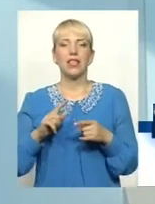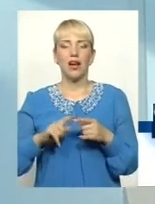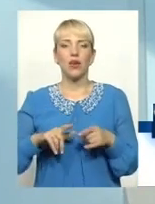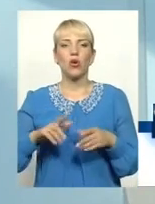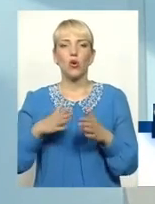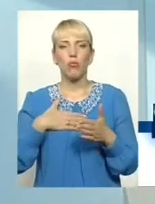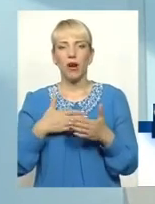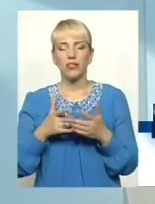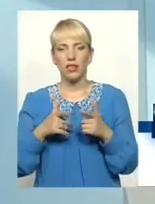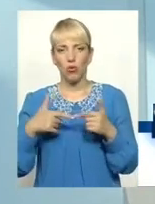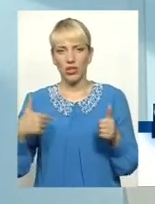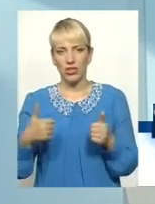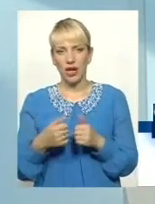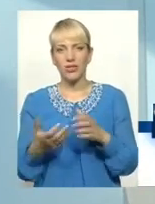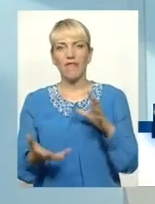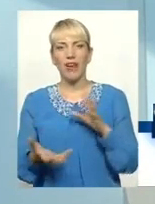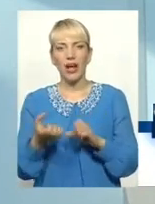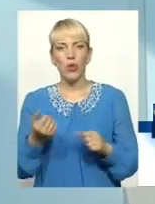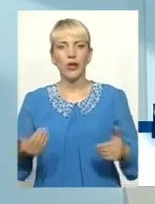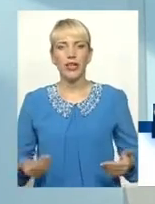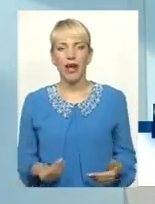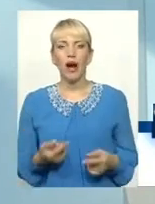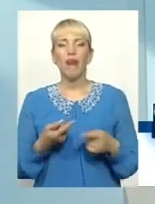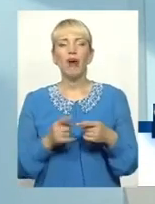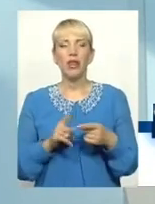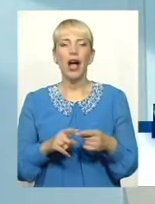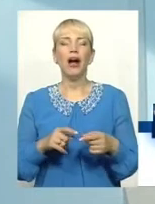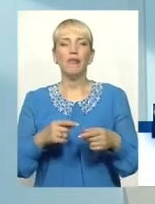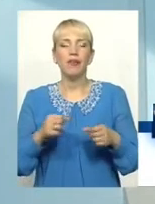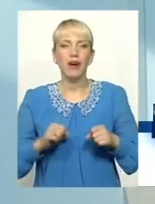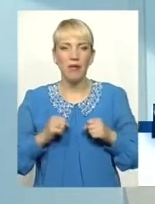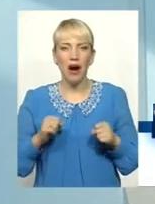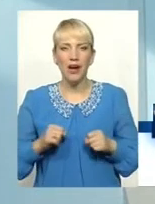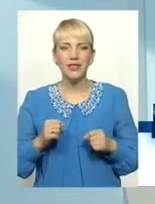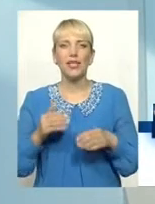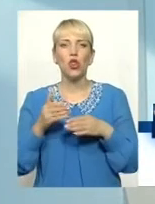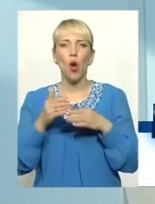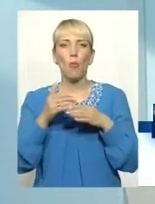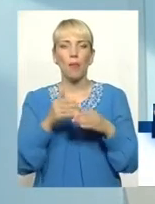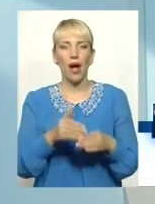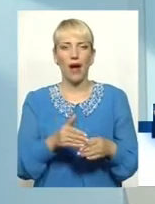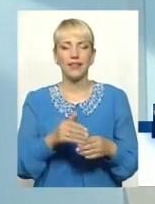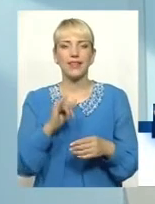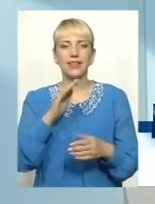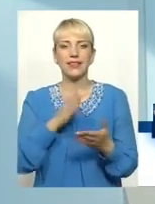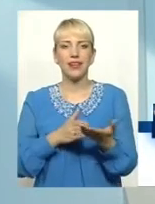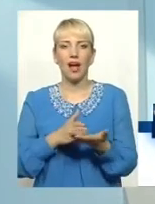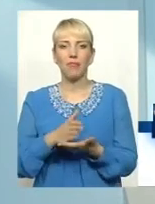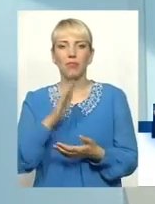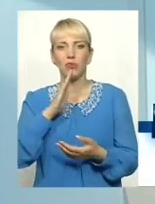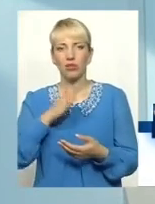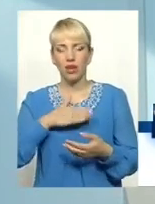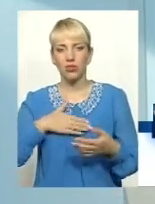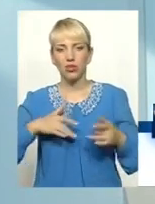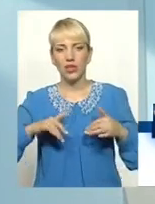організація «Врятуй життя», вона всіляко намагається допомагати І напрямок нашої діяльності стоїть,